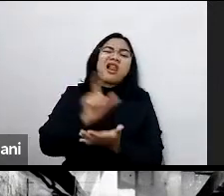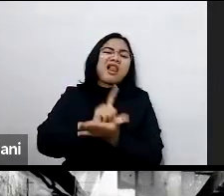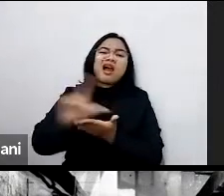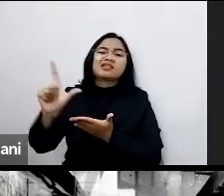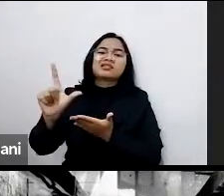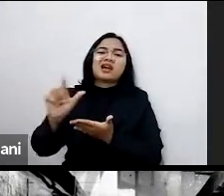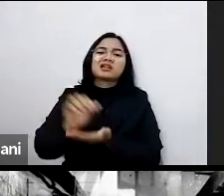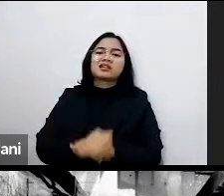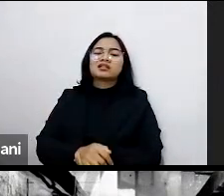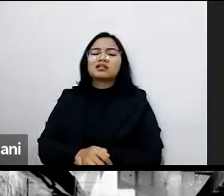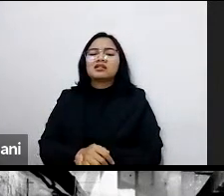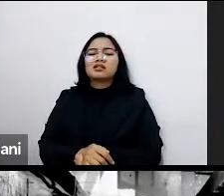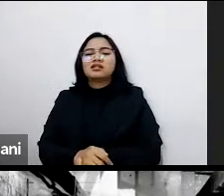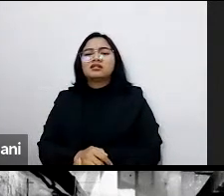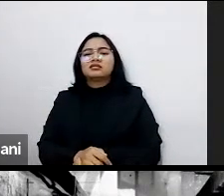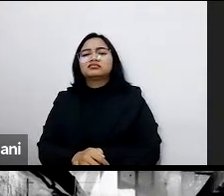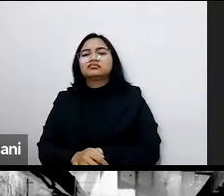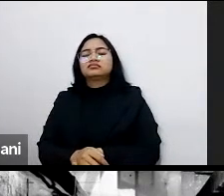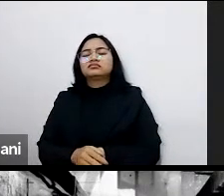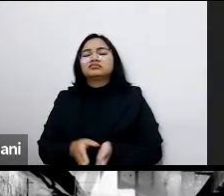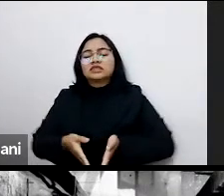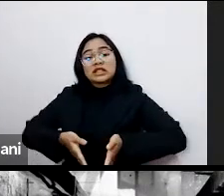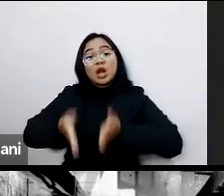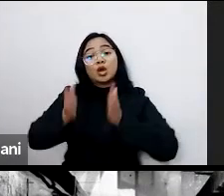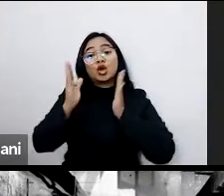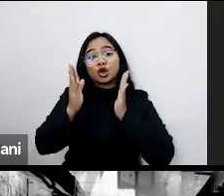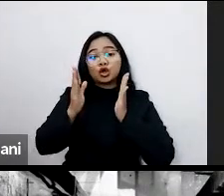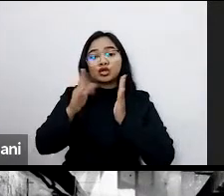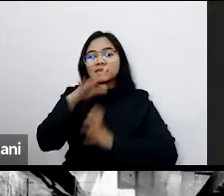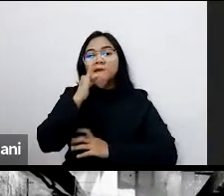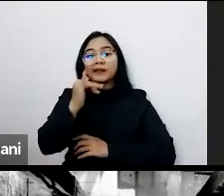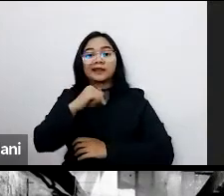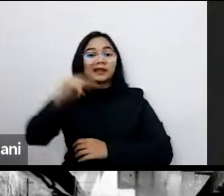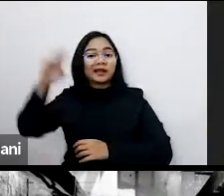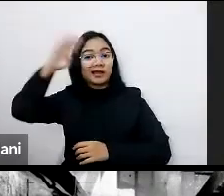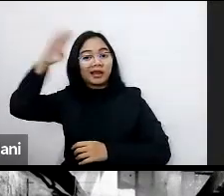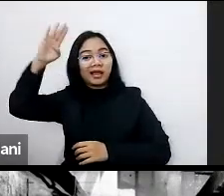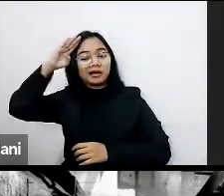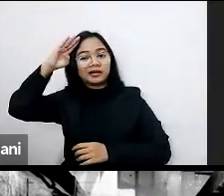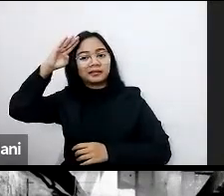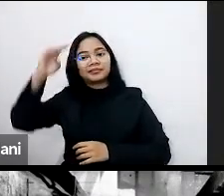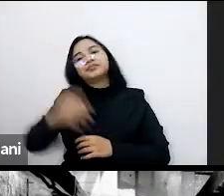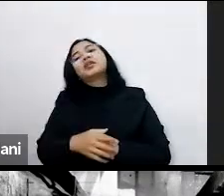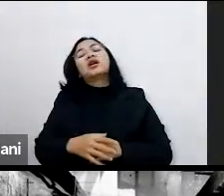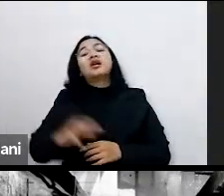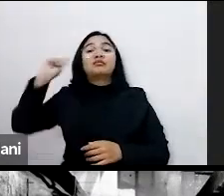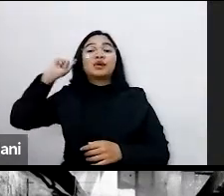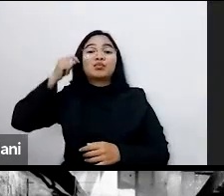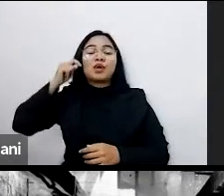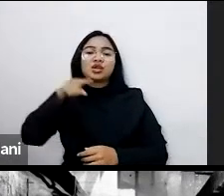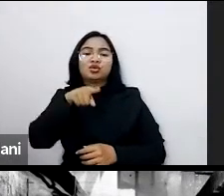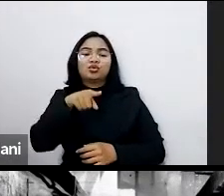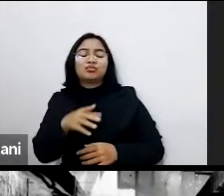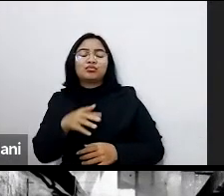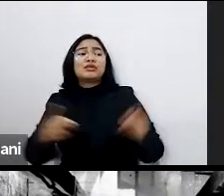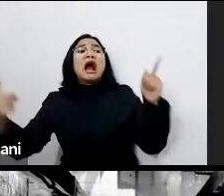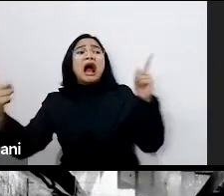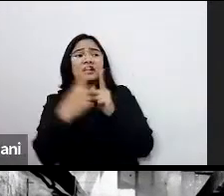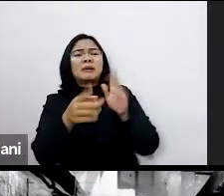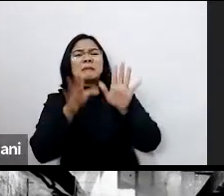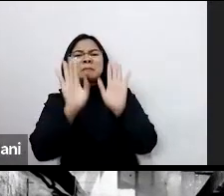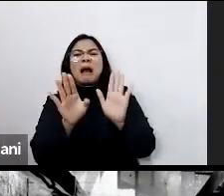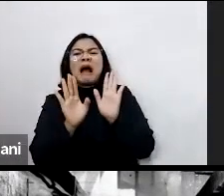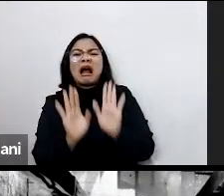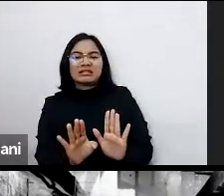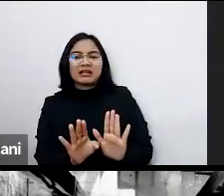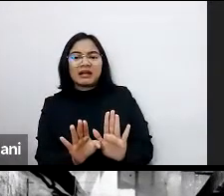tidak selancar jalurnya akademisi laki-laki dengan akademisi perempuan itu menghadapi itu ketika misalnya dia harus itu tadi ya